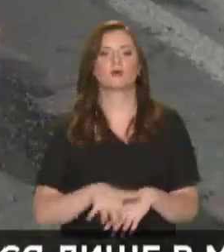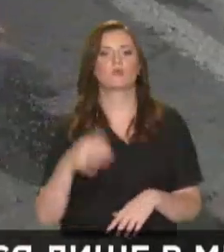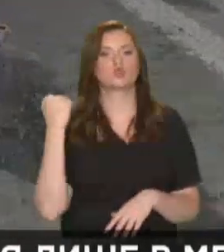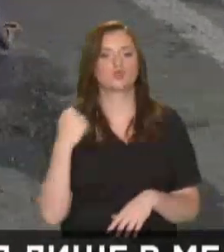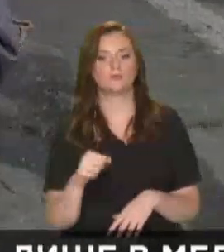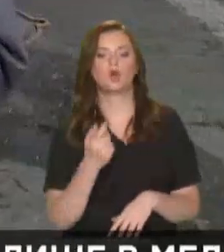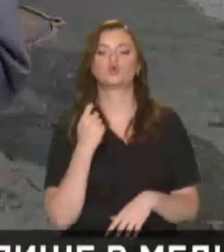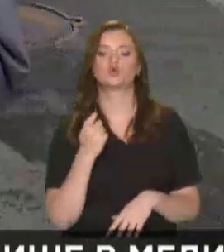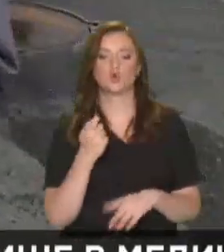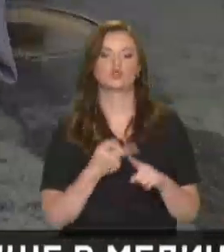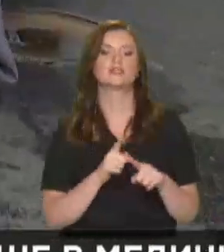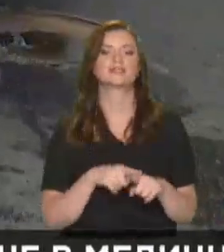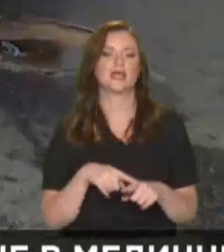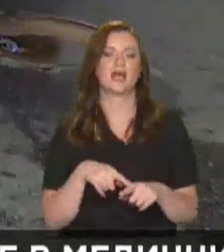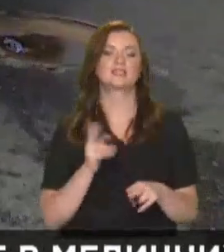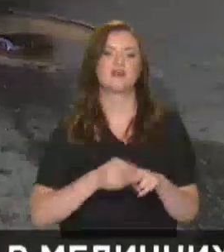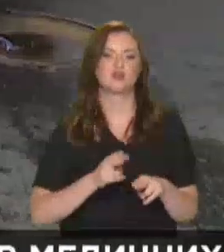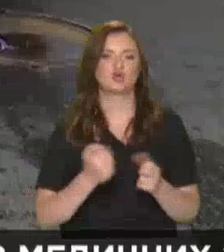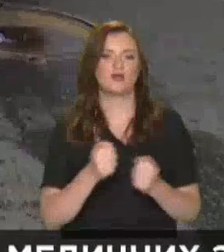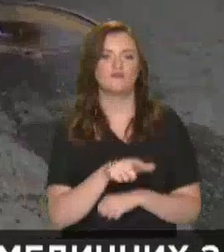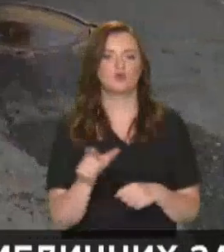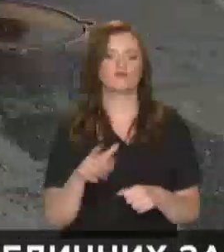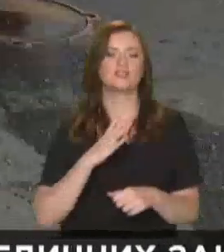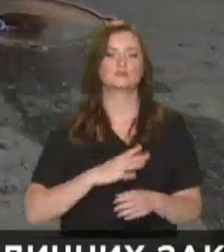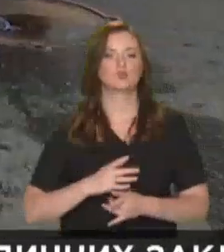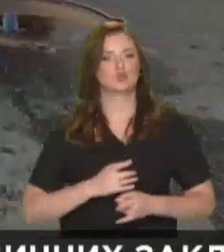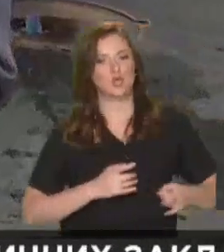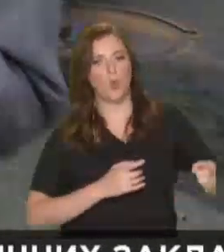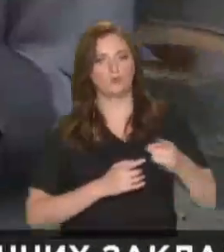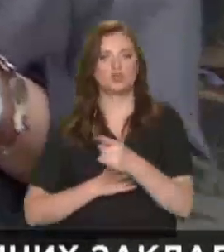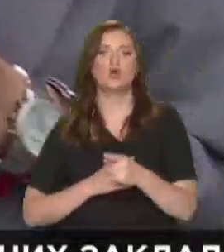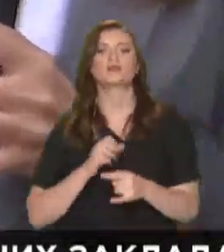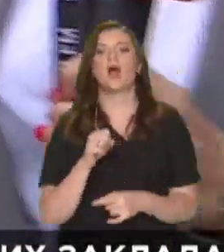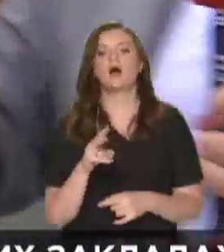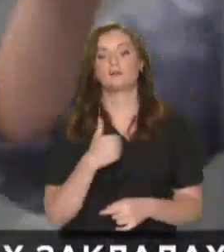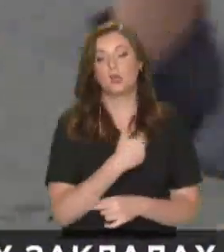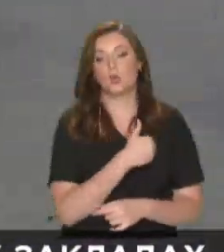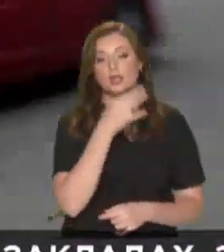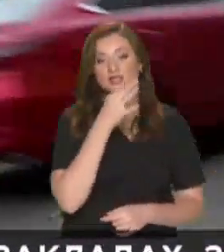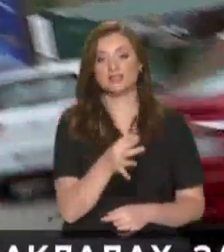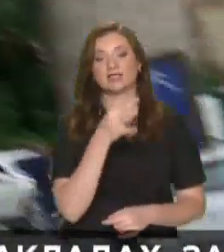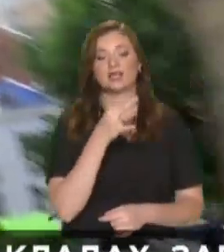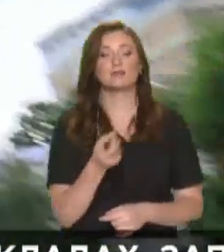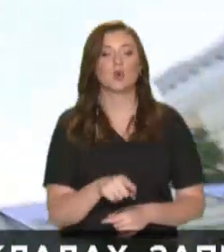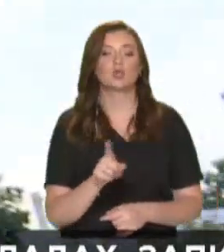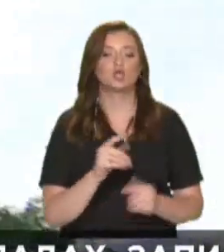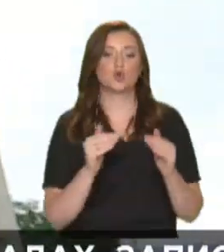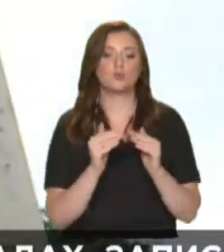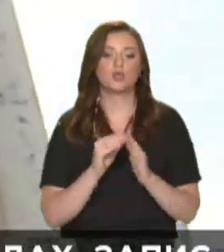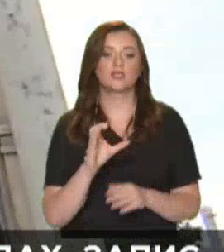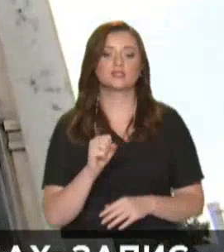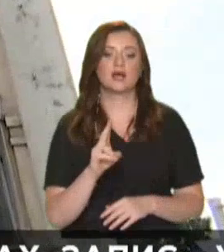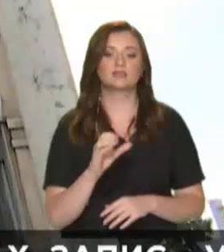Перемоги, трошечки це заважає водіям, вони змушені об'їжджати, але хотілося б мені зазначити і сказати про те, що будинок